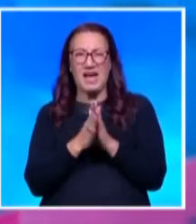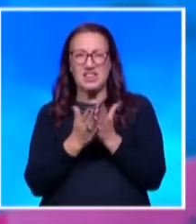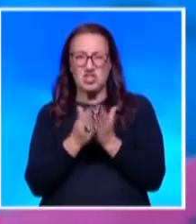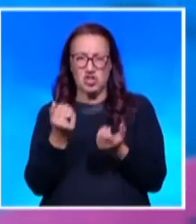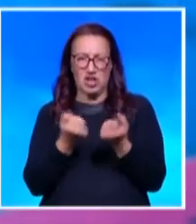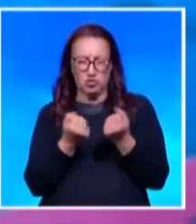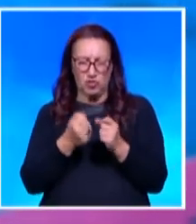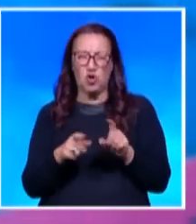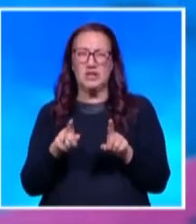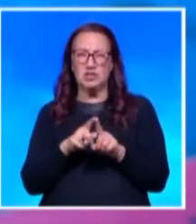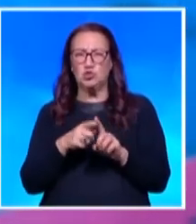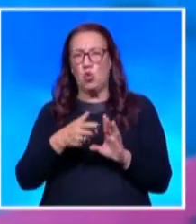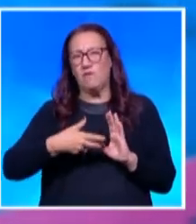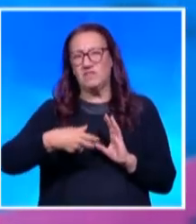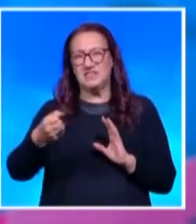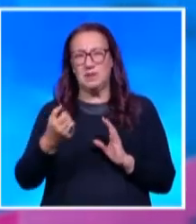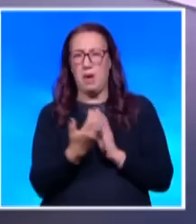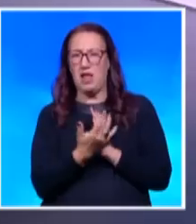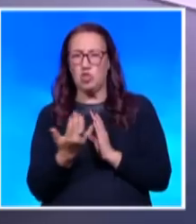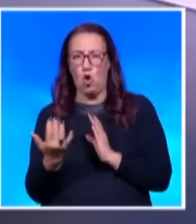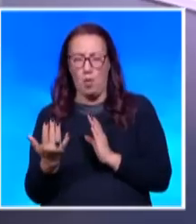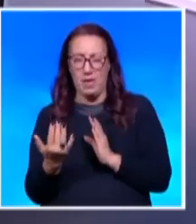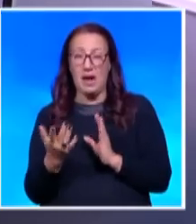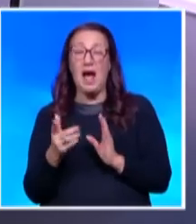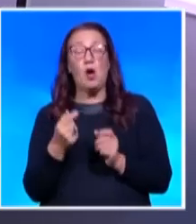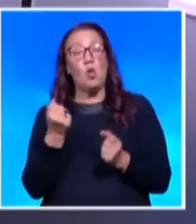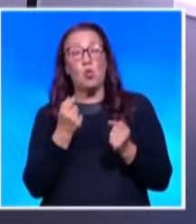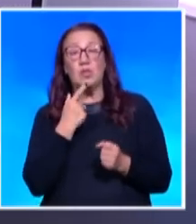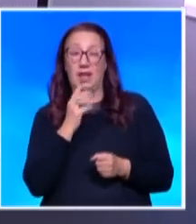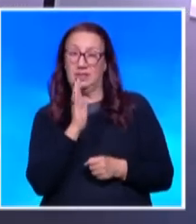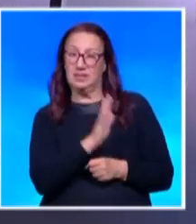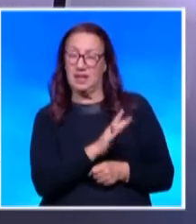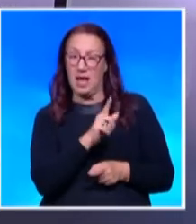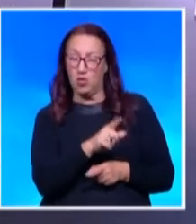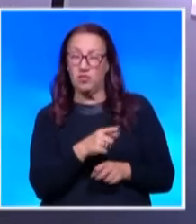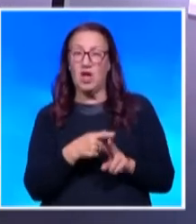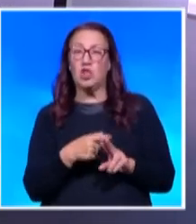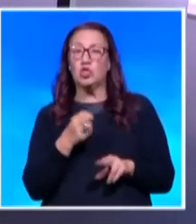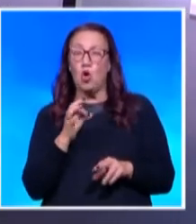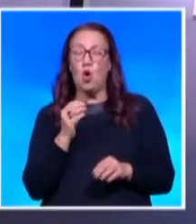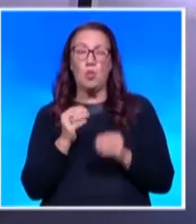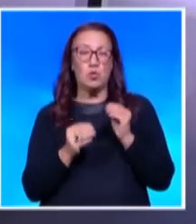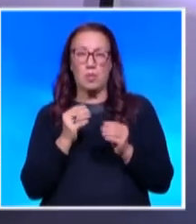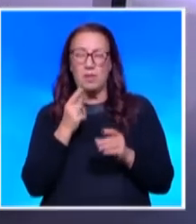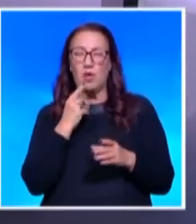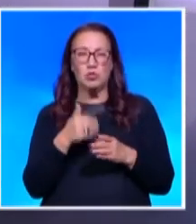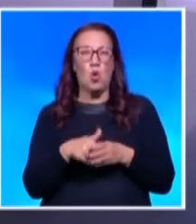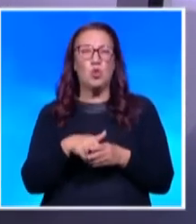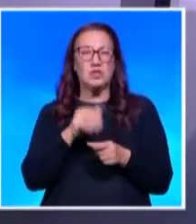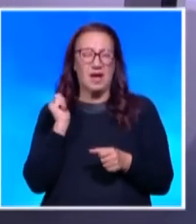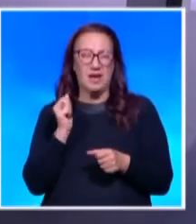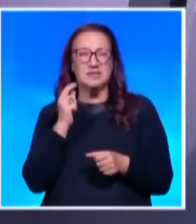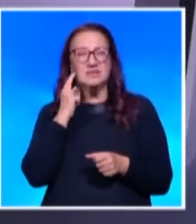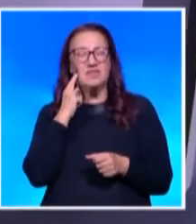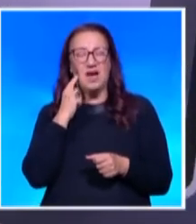снети номерата ако автомобилът е тяхна собственост но проблемът когато се откаже полевият тест е че